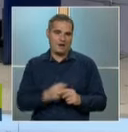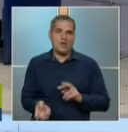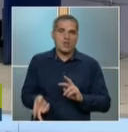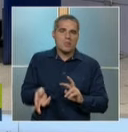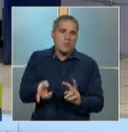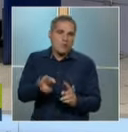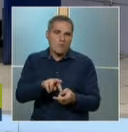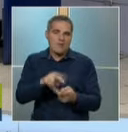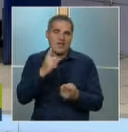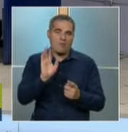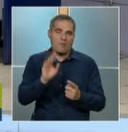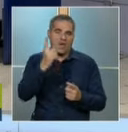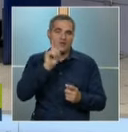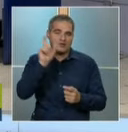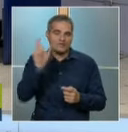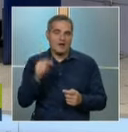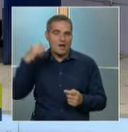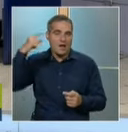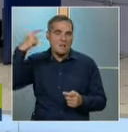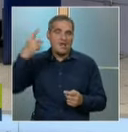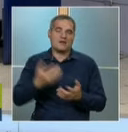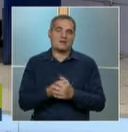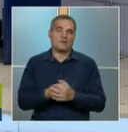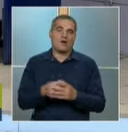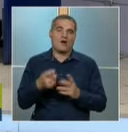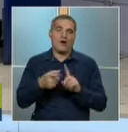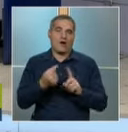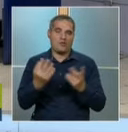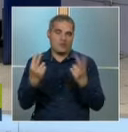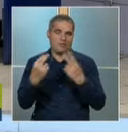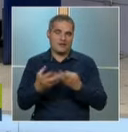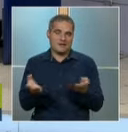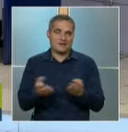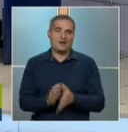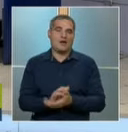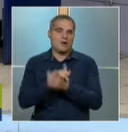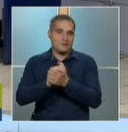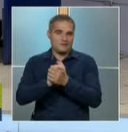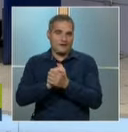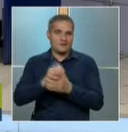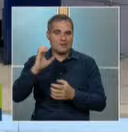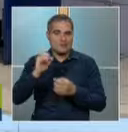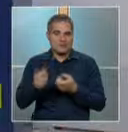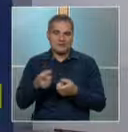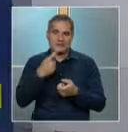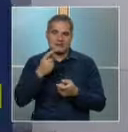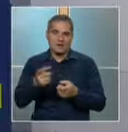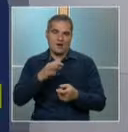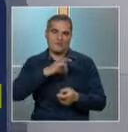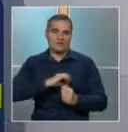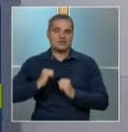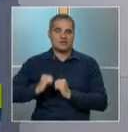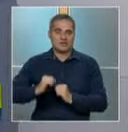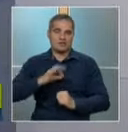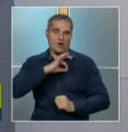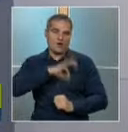промени поне на един човек мнението от публиката. Поздравявам те, Самуил, за това, че успяваш да защитиш